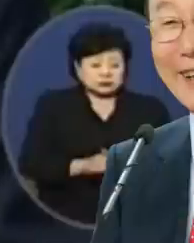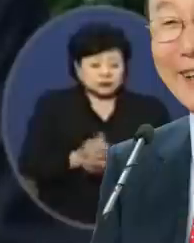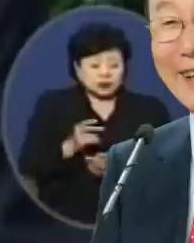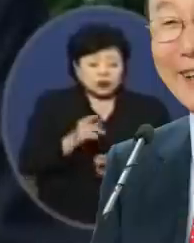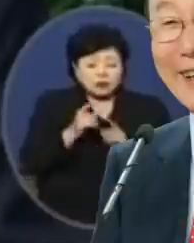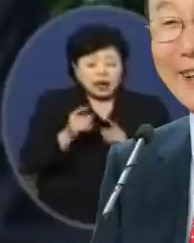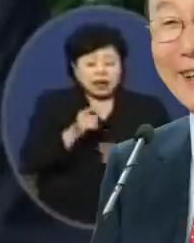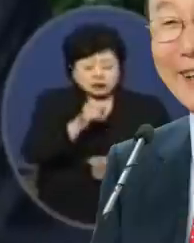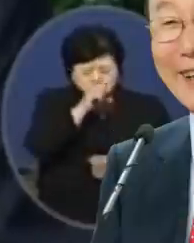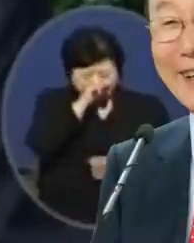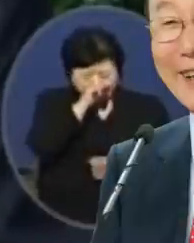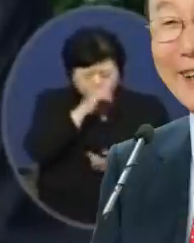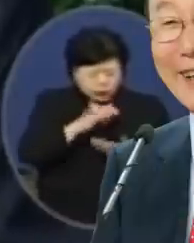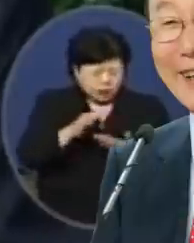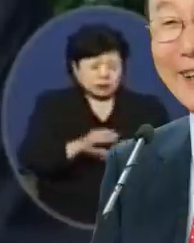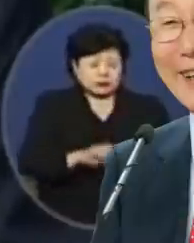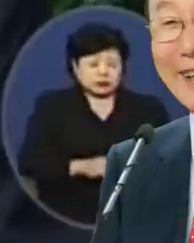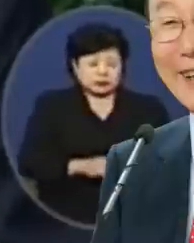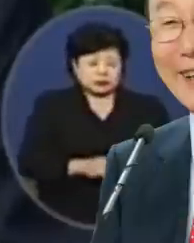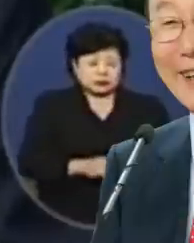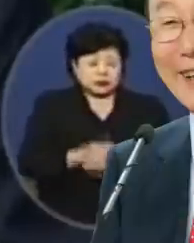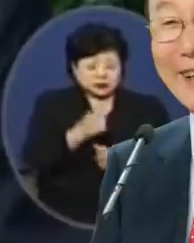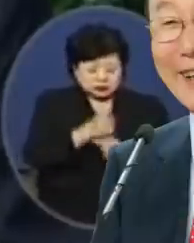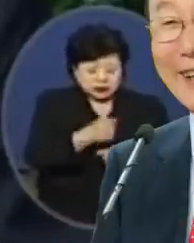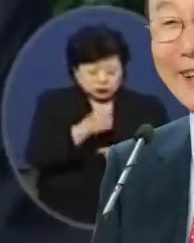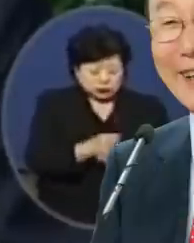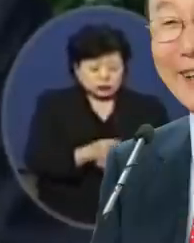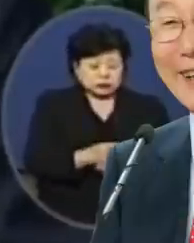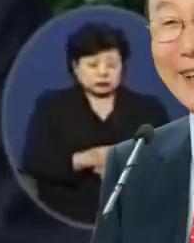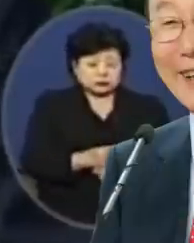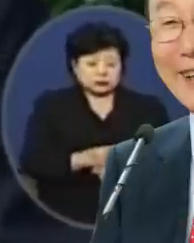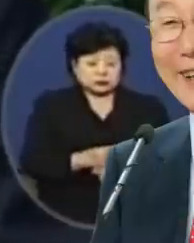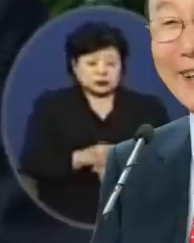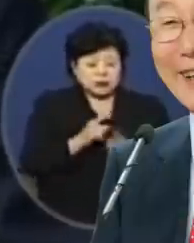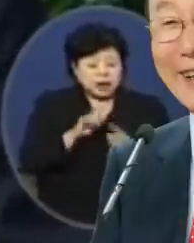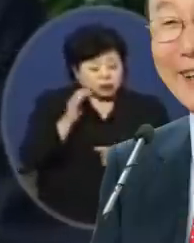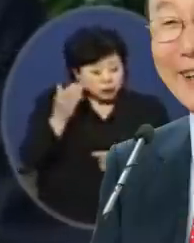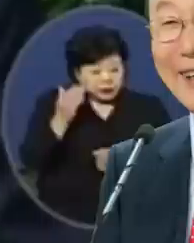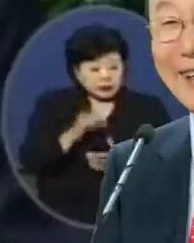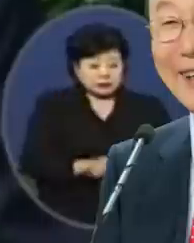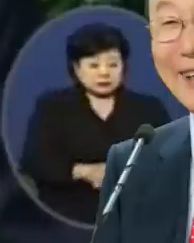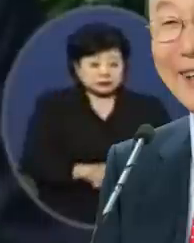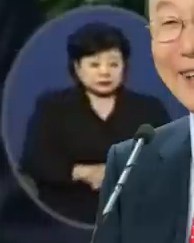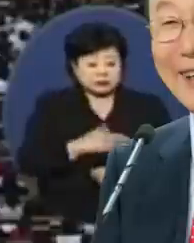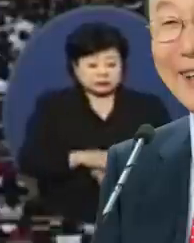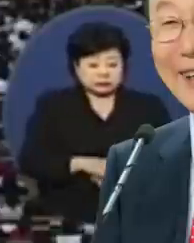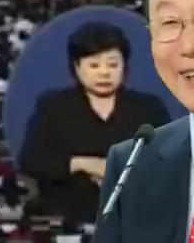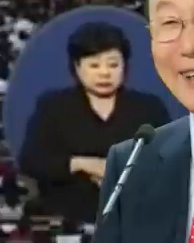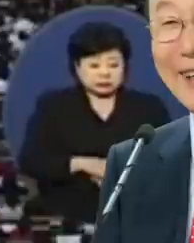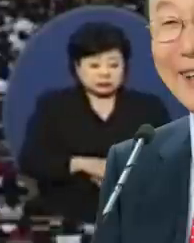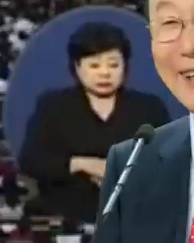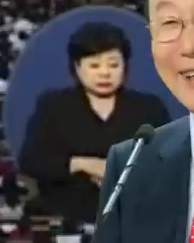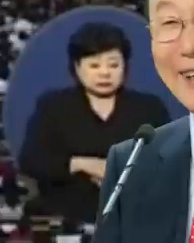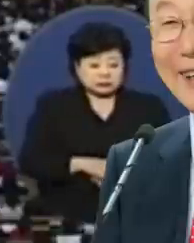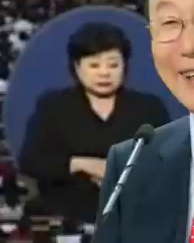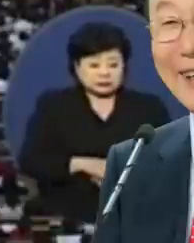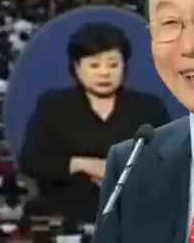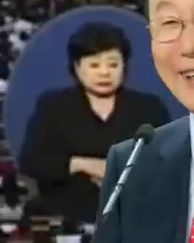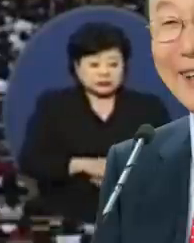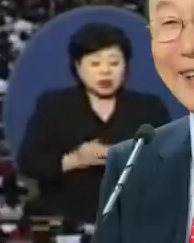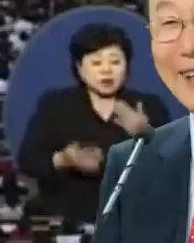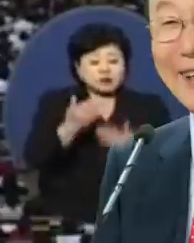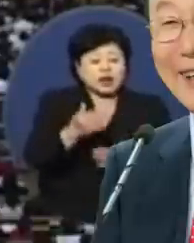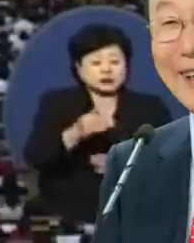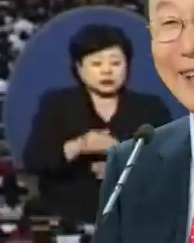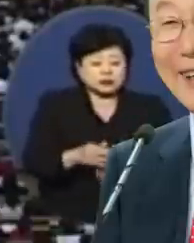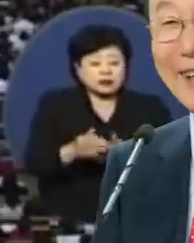혀로서 말을 적극적으로 하게 되면 창조적인 말이 되게 되기 시작하는 것입니다. 내가